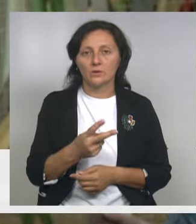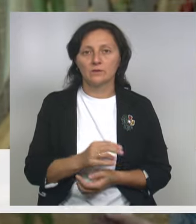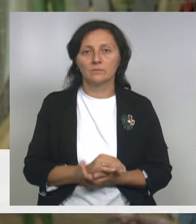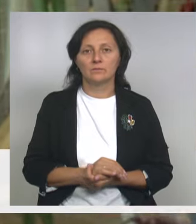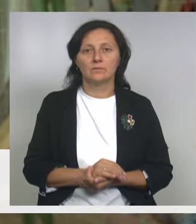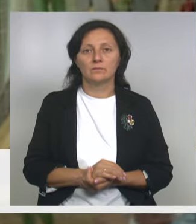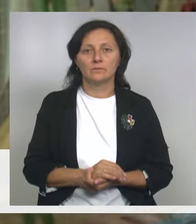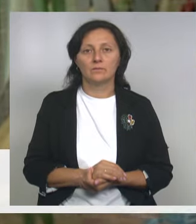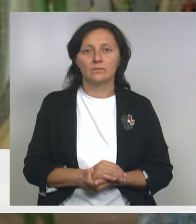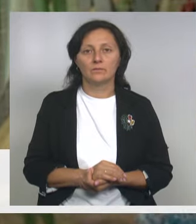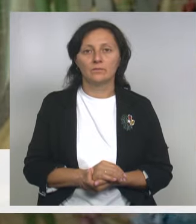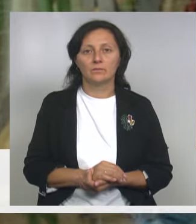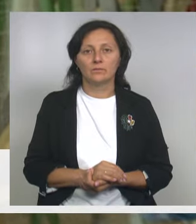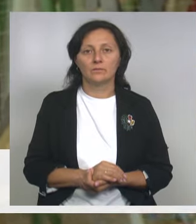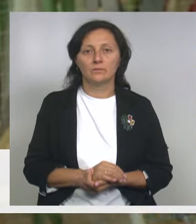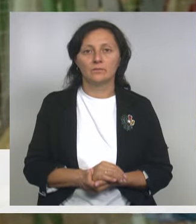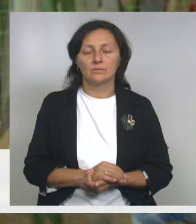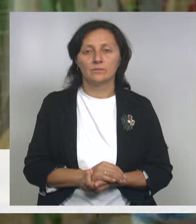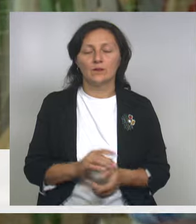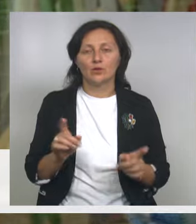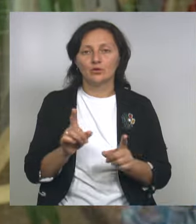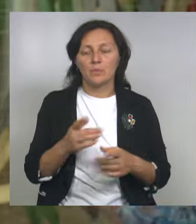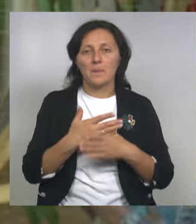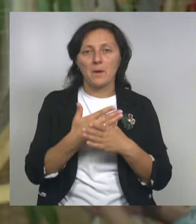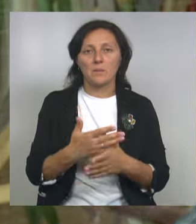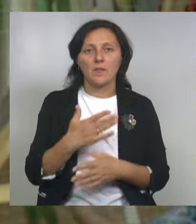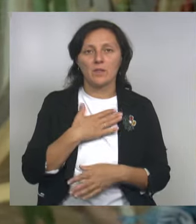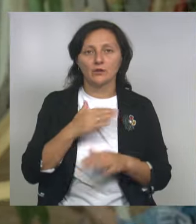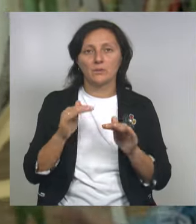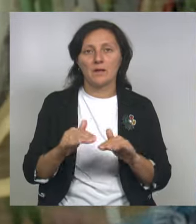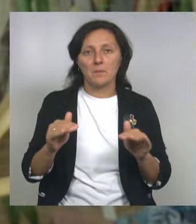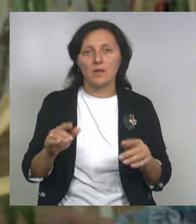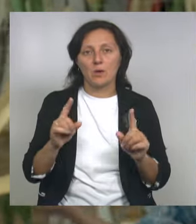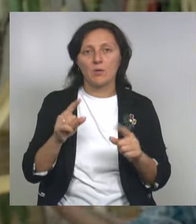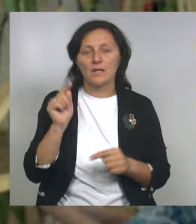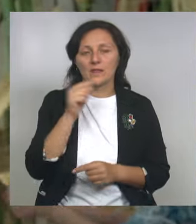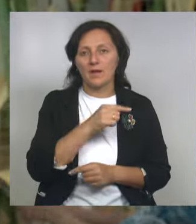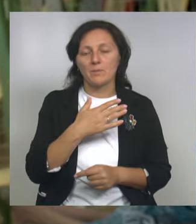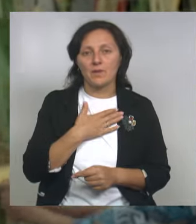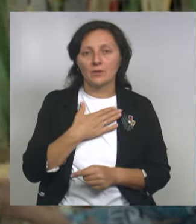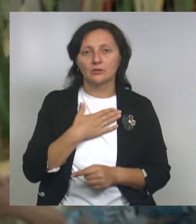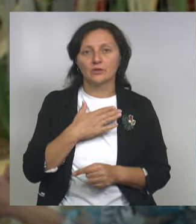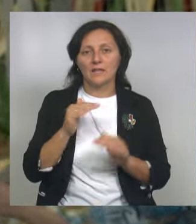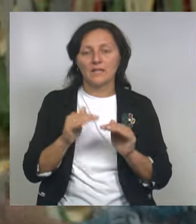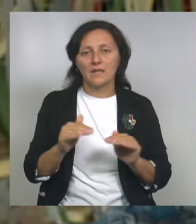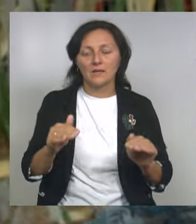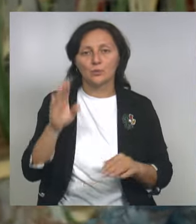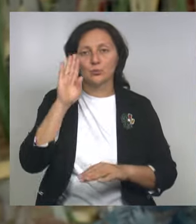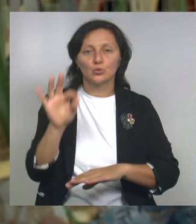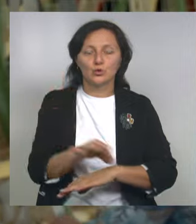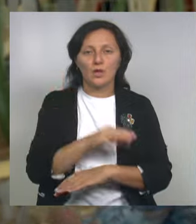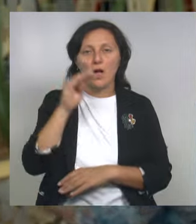Ну, занялись тем, чтобы помочь нашим ребятам, потому что там наши дети, мужья,